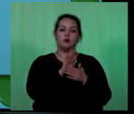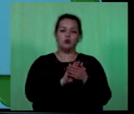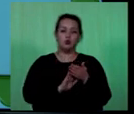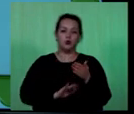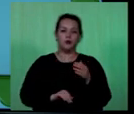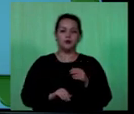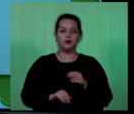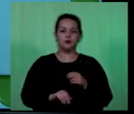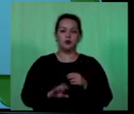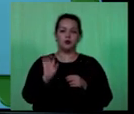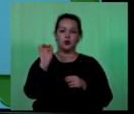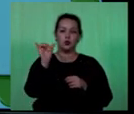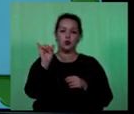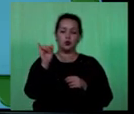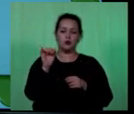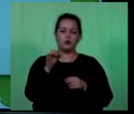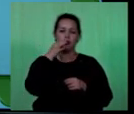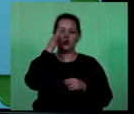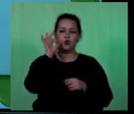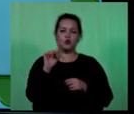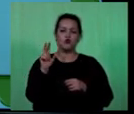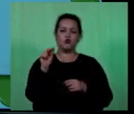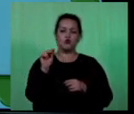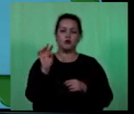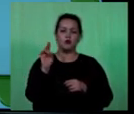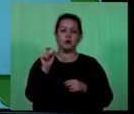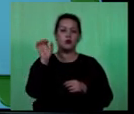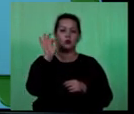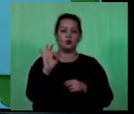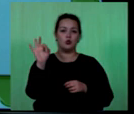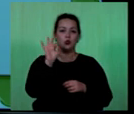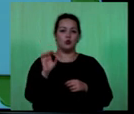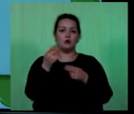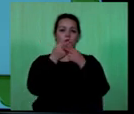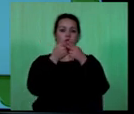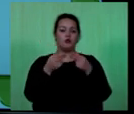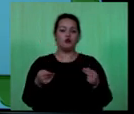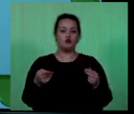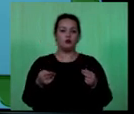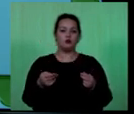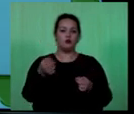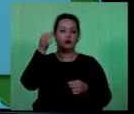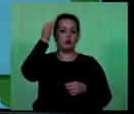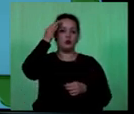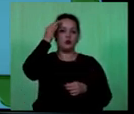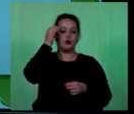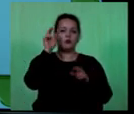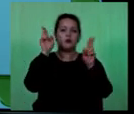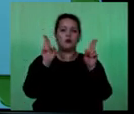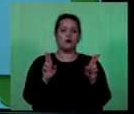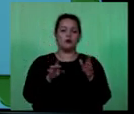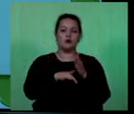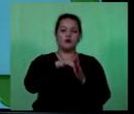при умножении любого числа на 0 получается вспоминаем правила и